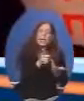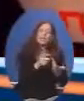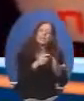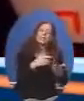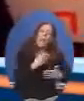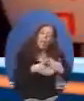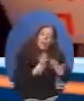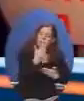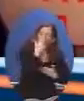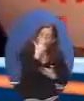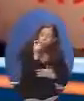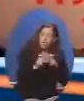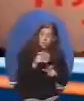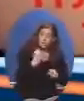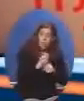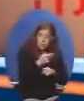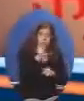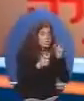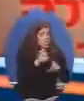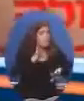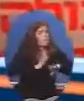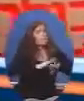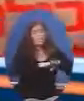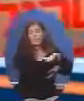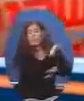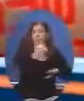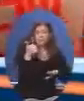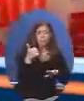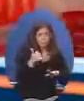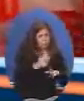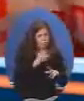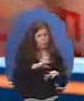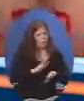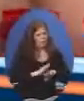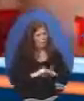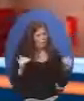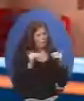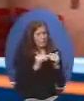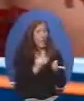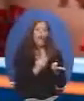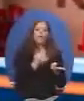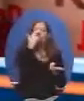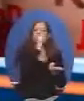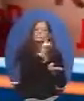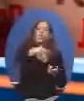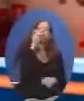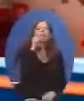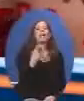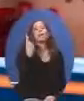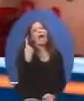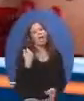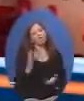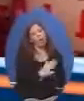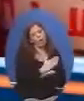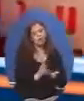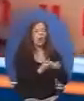תהליכים. אתה מנסה שאנשים שיעשו את זה הם אנשים המקצועיים ביותר שעוברים את ההכשרה הרבה. אתה מנסה שזה לא יעשה על ידי אדם אחד, אלא